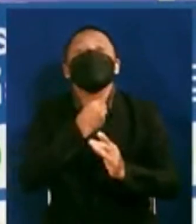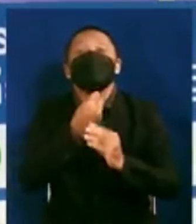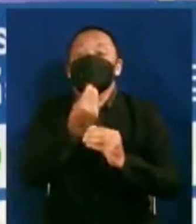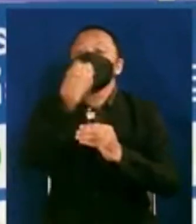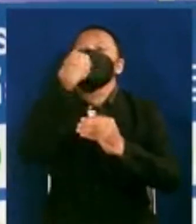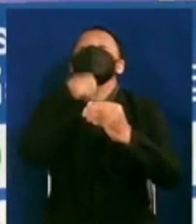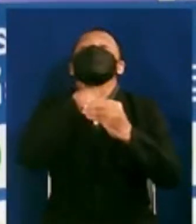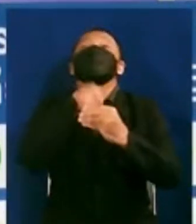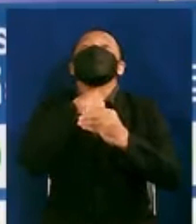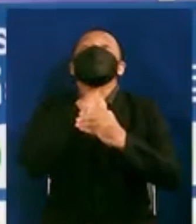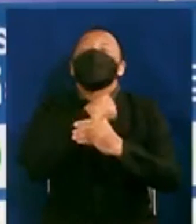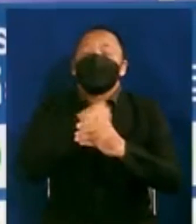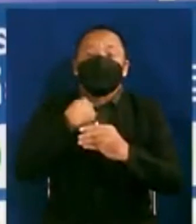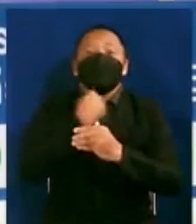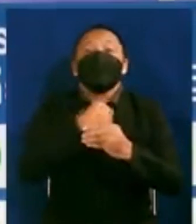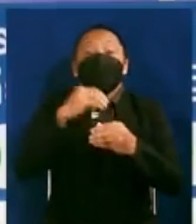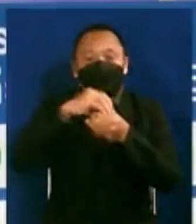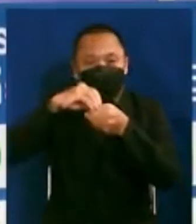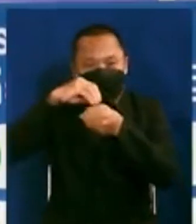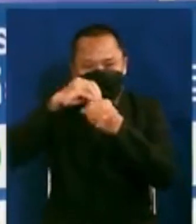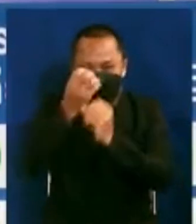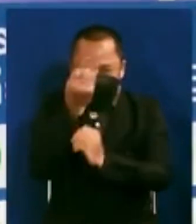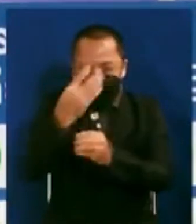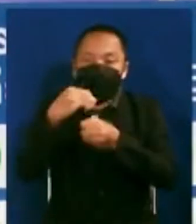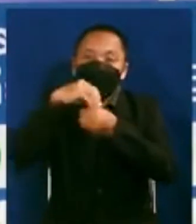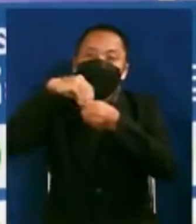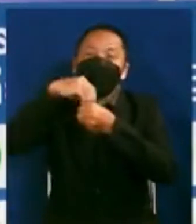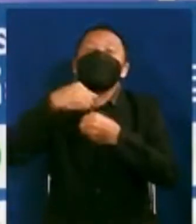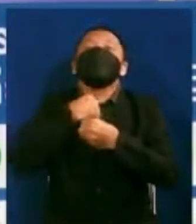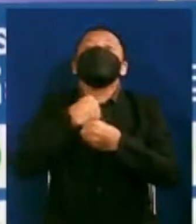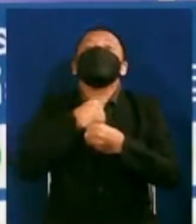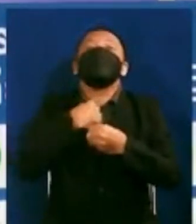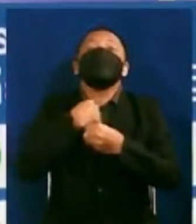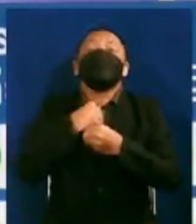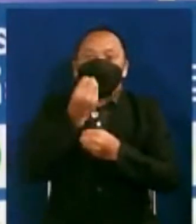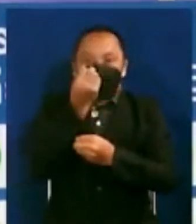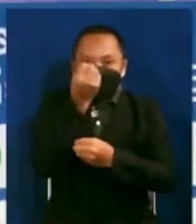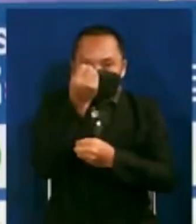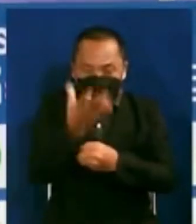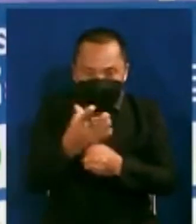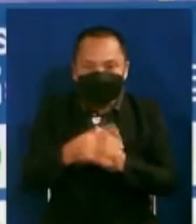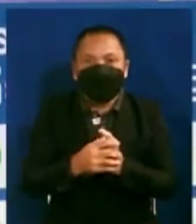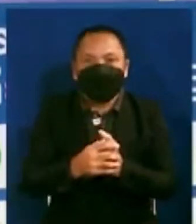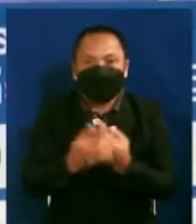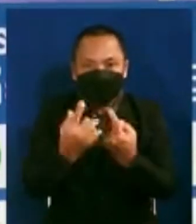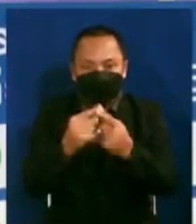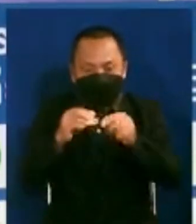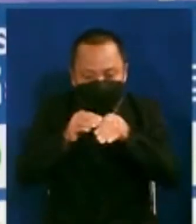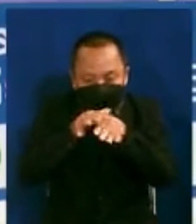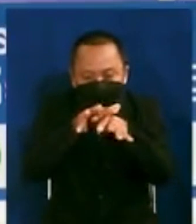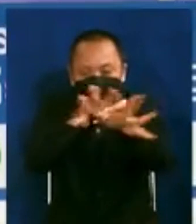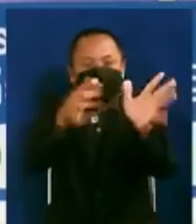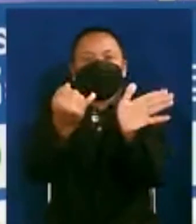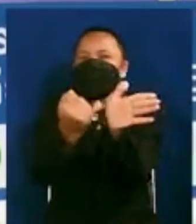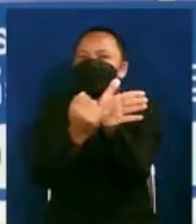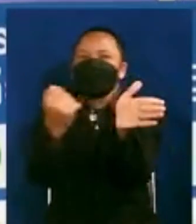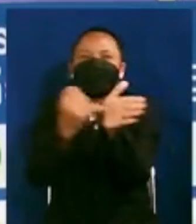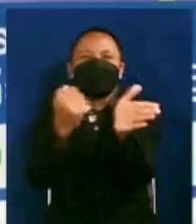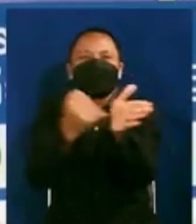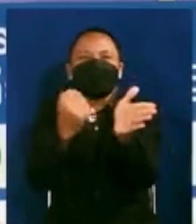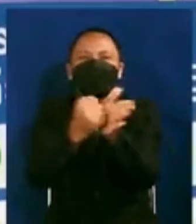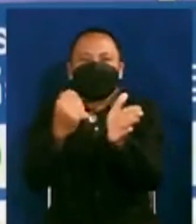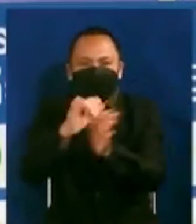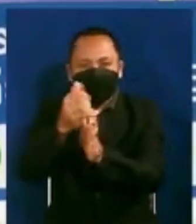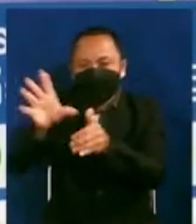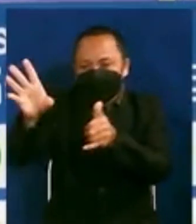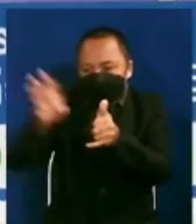ยมีเป็นจำนวนมากปริมาณไวรัสนี่สูงมากแล้วแพร่กระจายได้ง่ายโอก